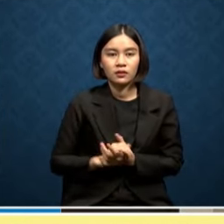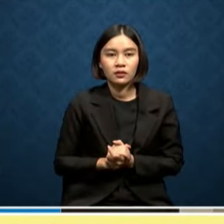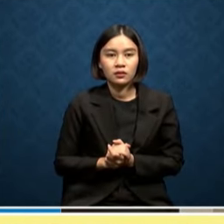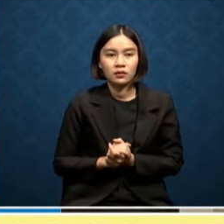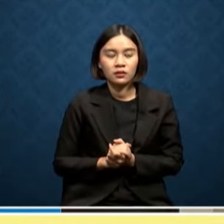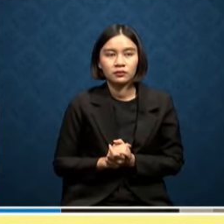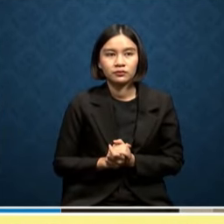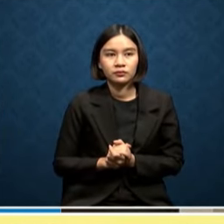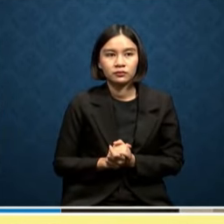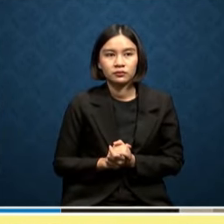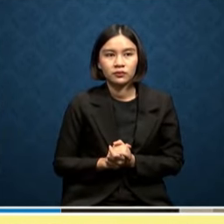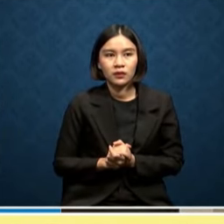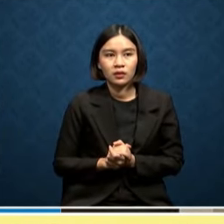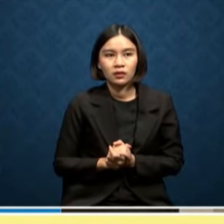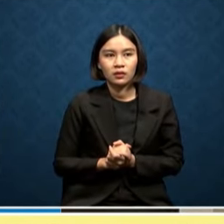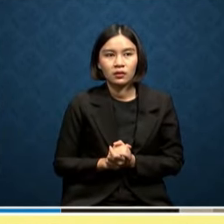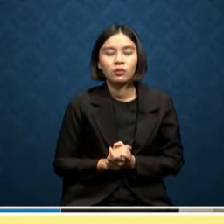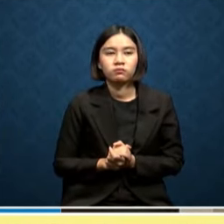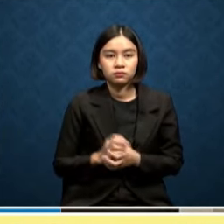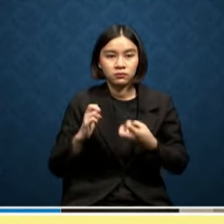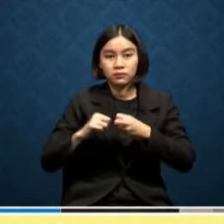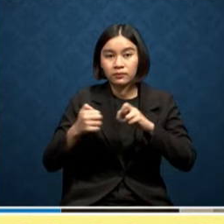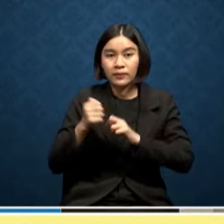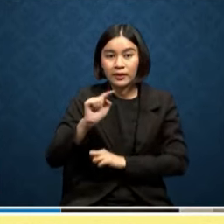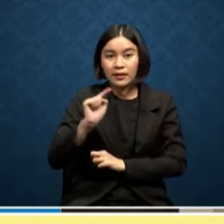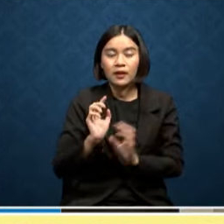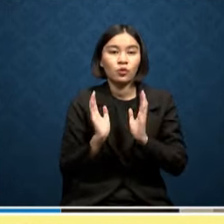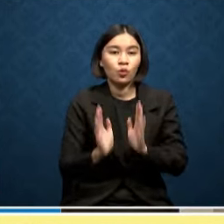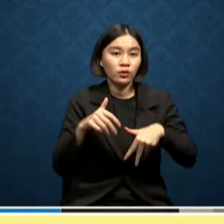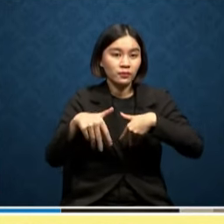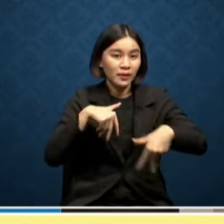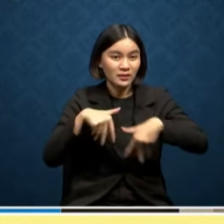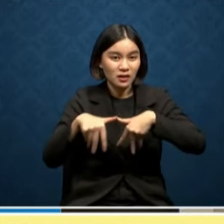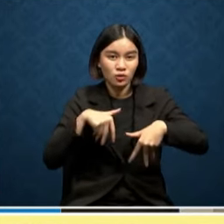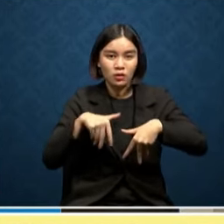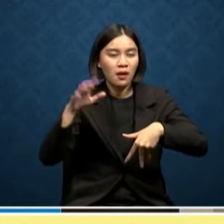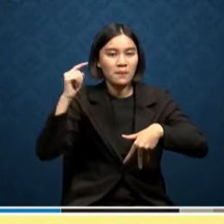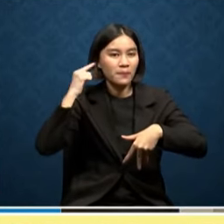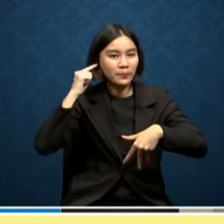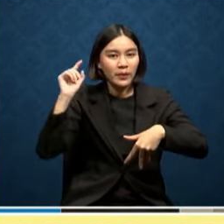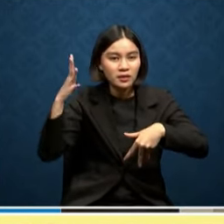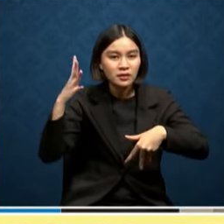จะทำให้มีส่งผลนะคะให้ประชาชนเนี่ยไ